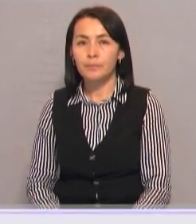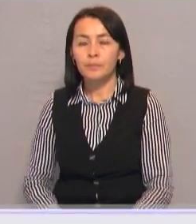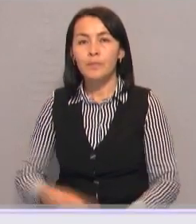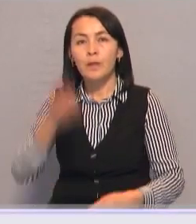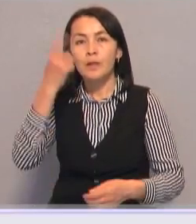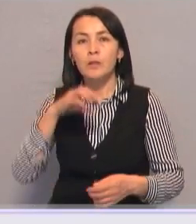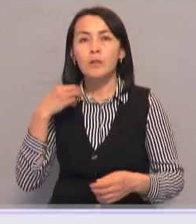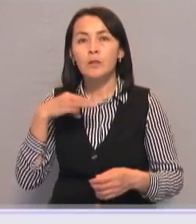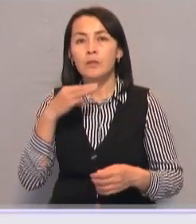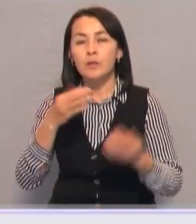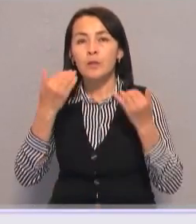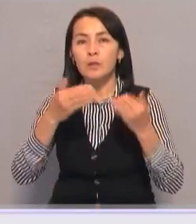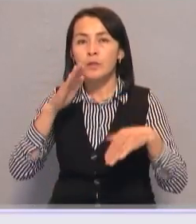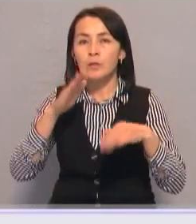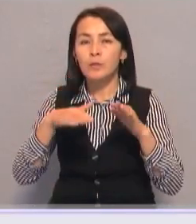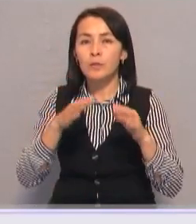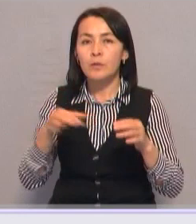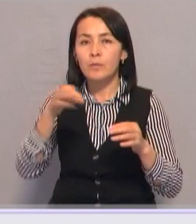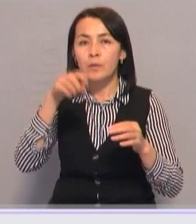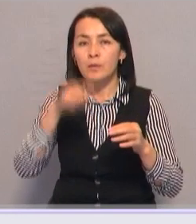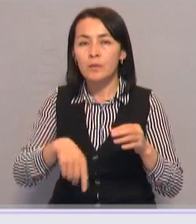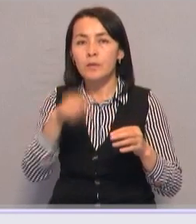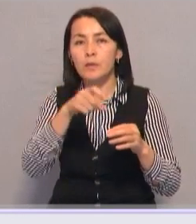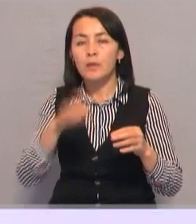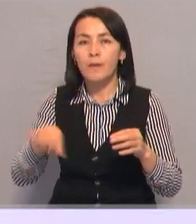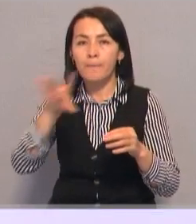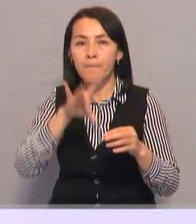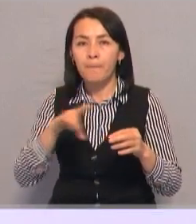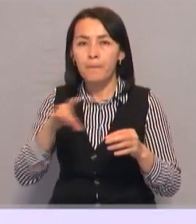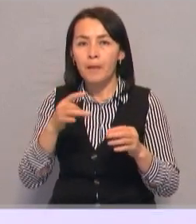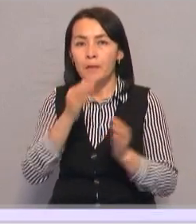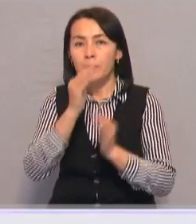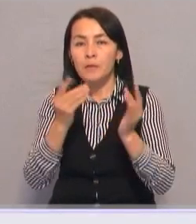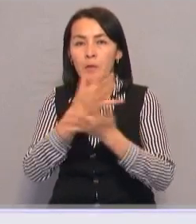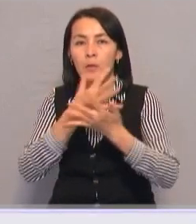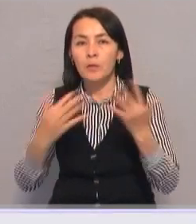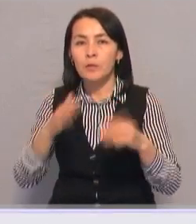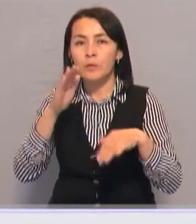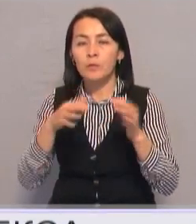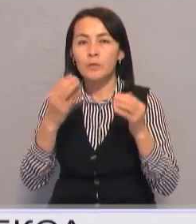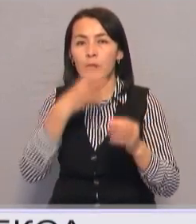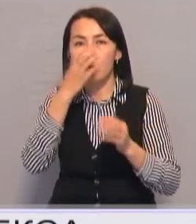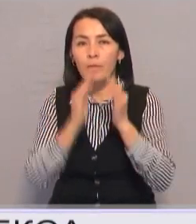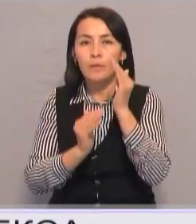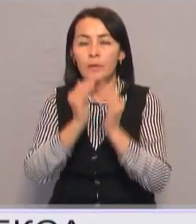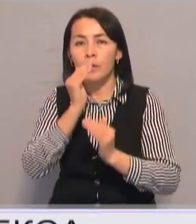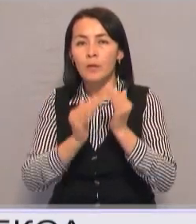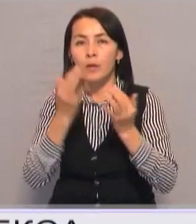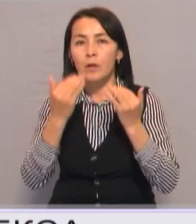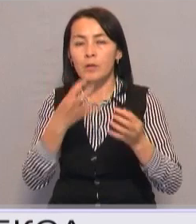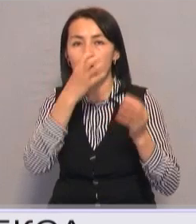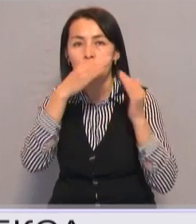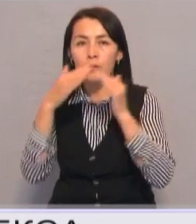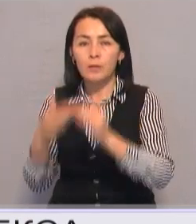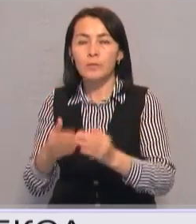Как известно, Туркестан является основным регионом, снабжающим население республики плодовочную продукцию, в том числе помидорами и огурцами в